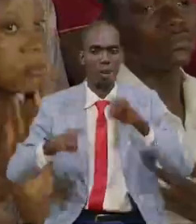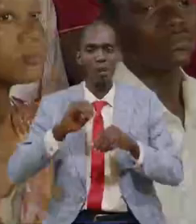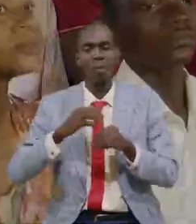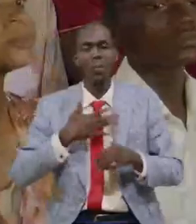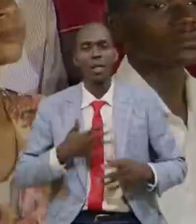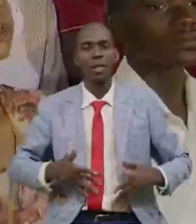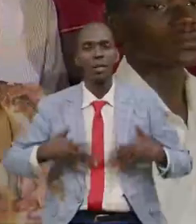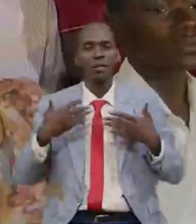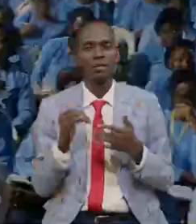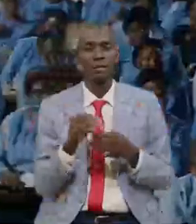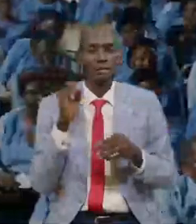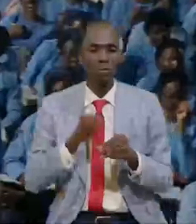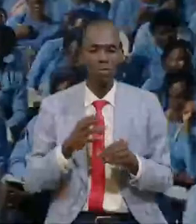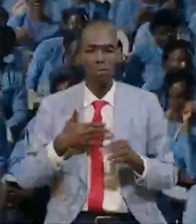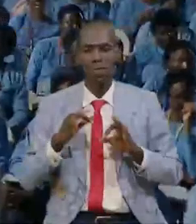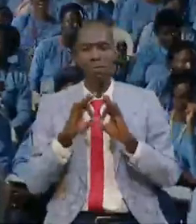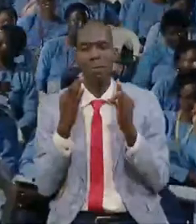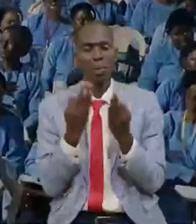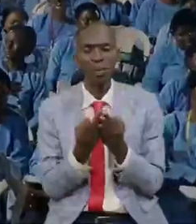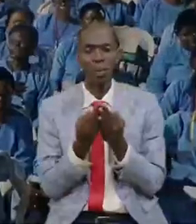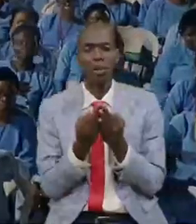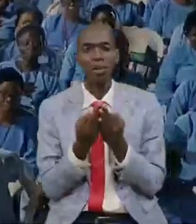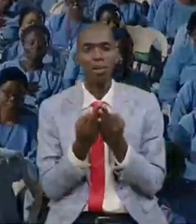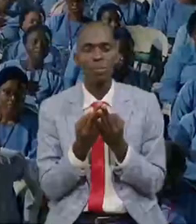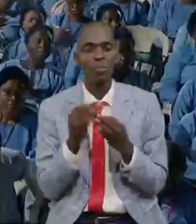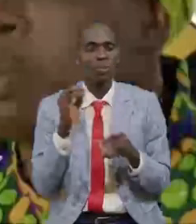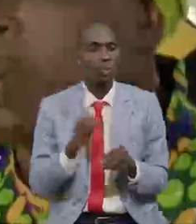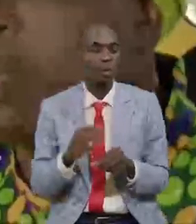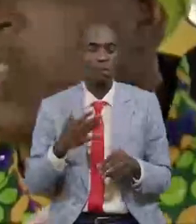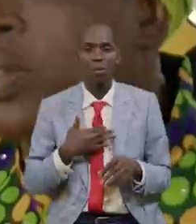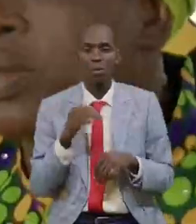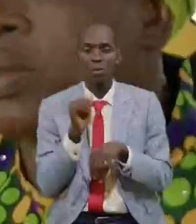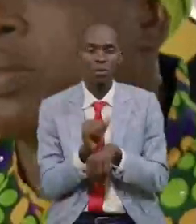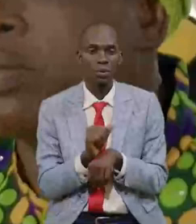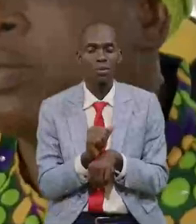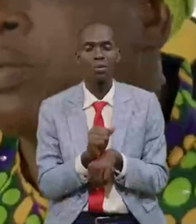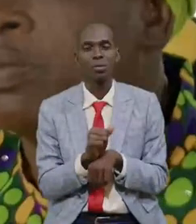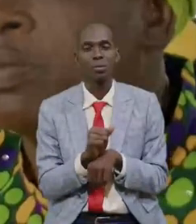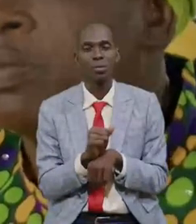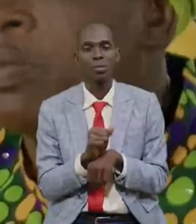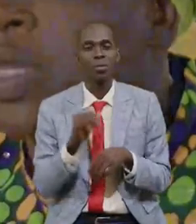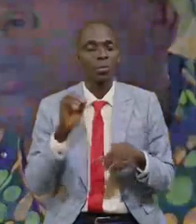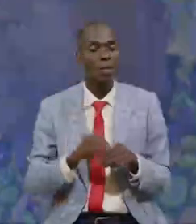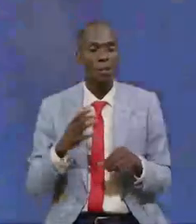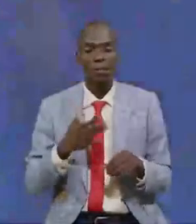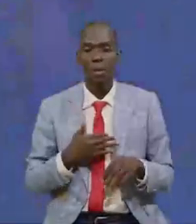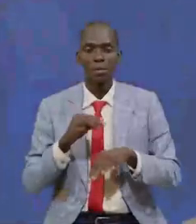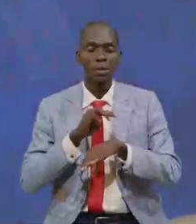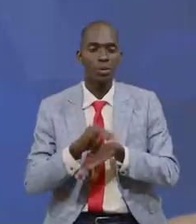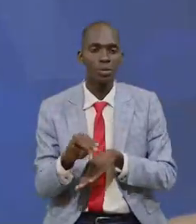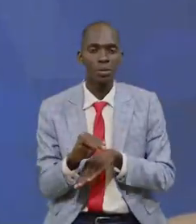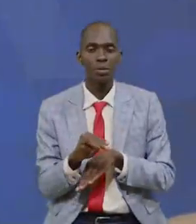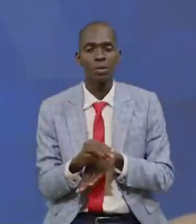vie, ne viendra plus sur ma famille, ne viendra plus sur ma profession, ne viendra plus sur mon ministère.